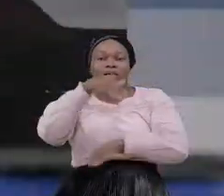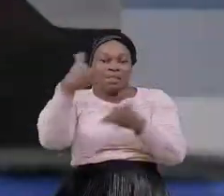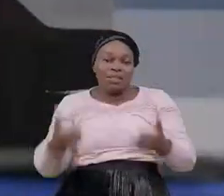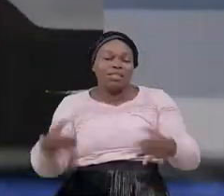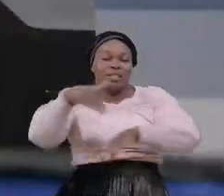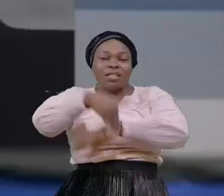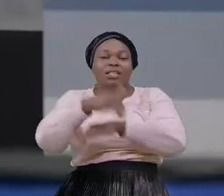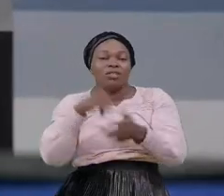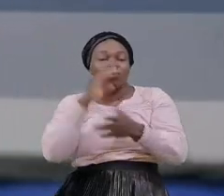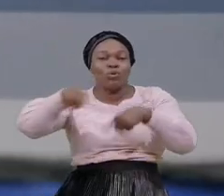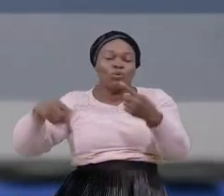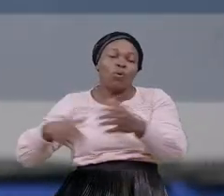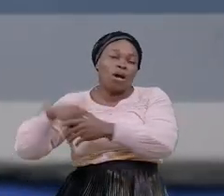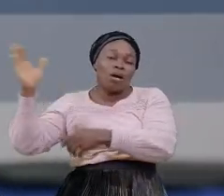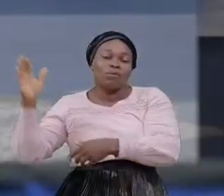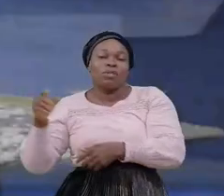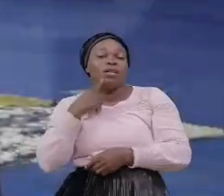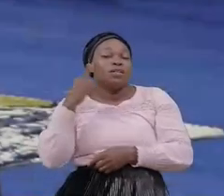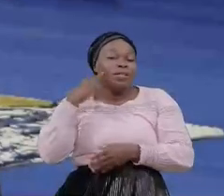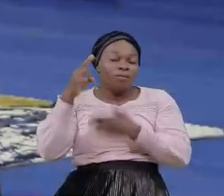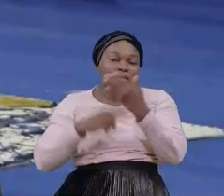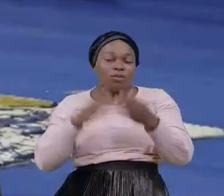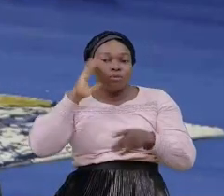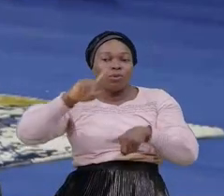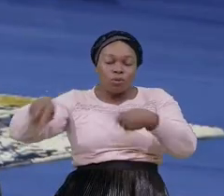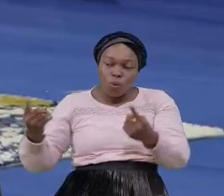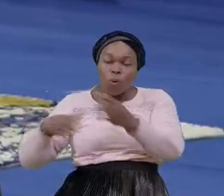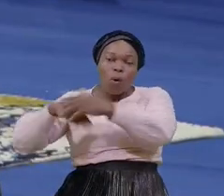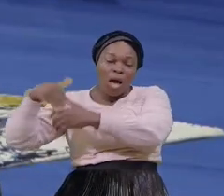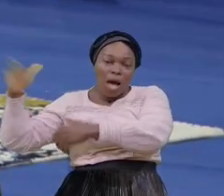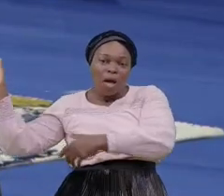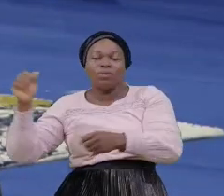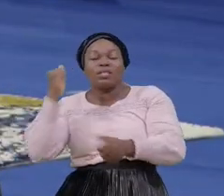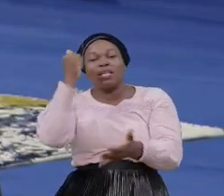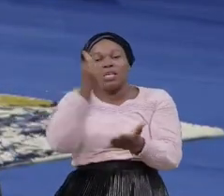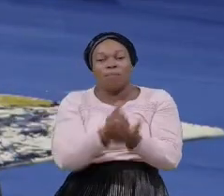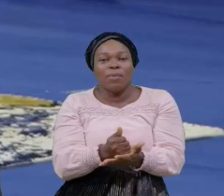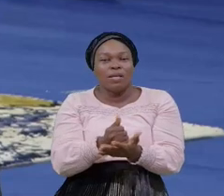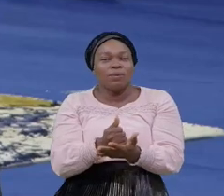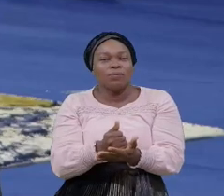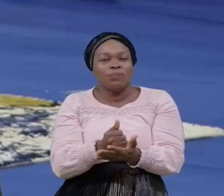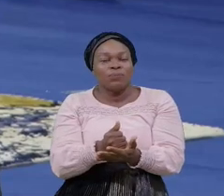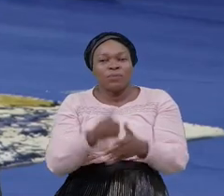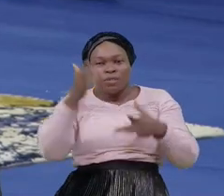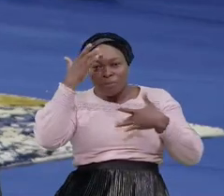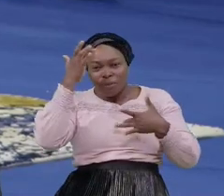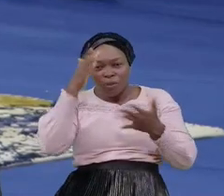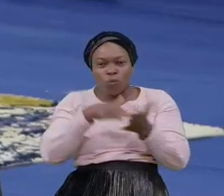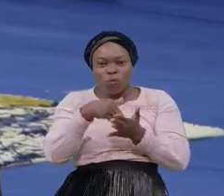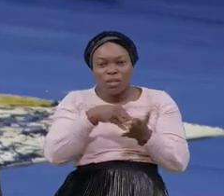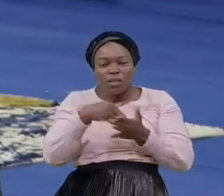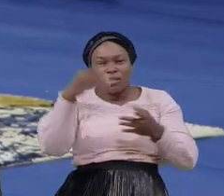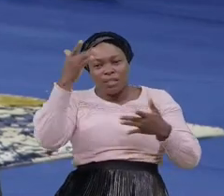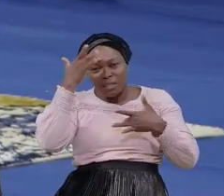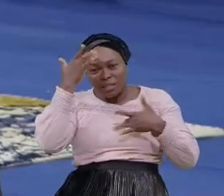sortir. Surdité part, sort de là et elle va sortir. Infirmité, faiblesse,